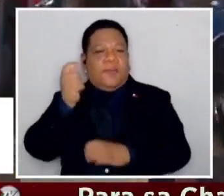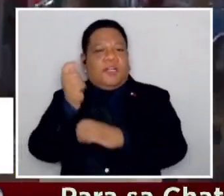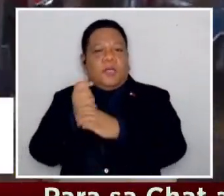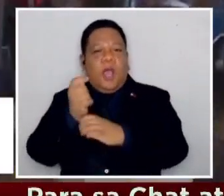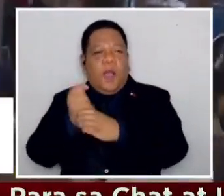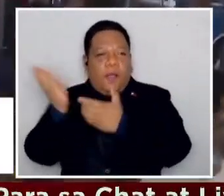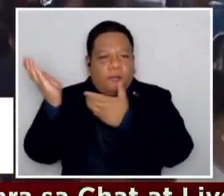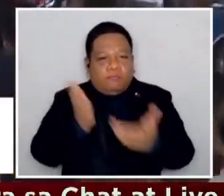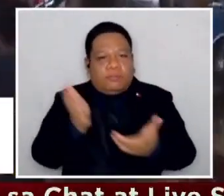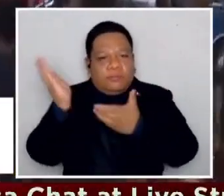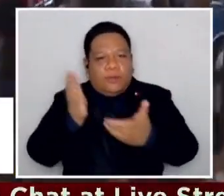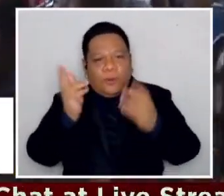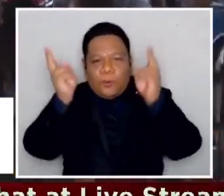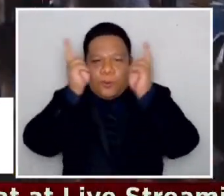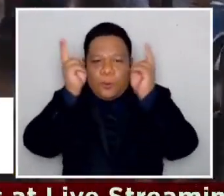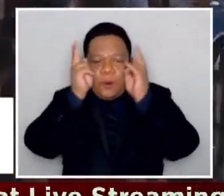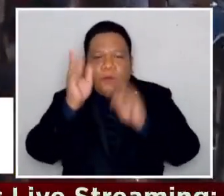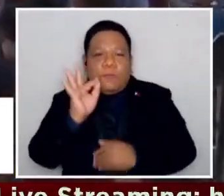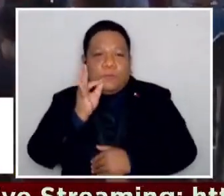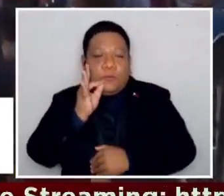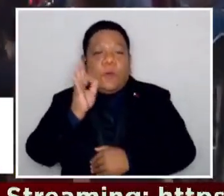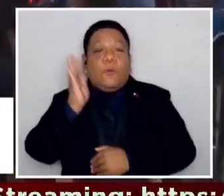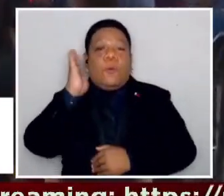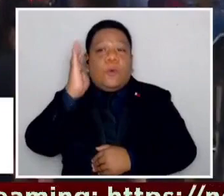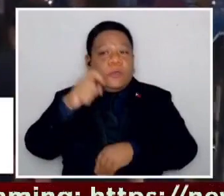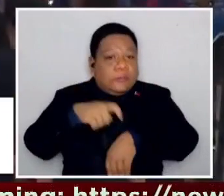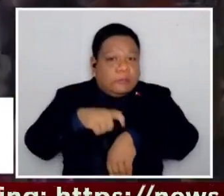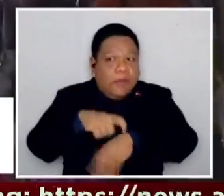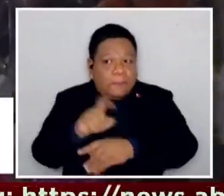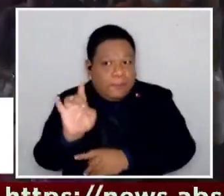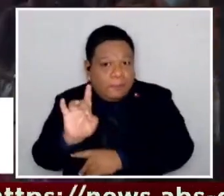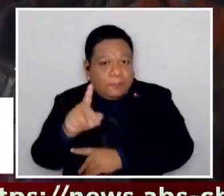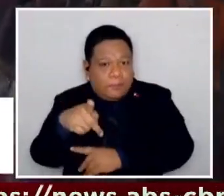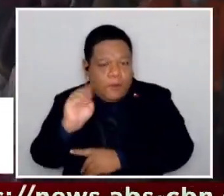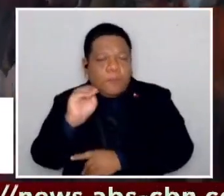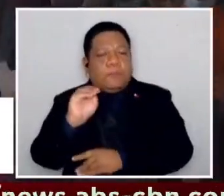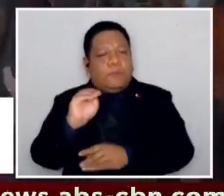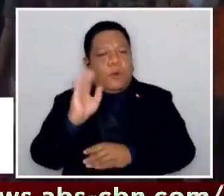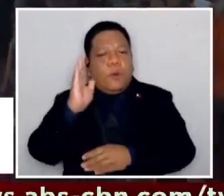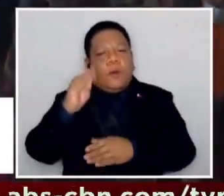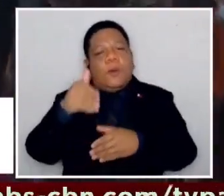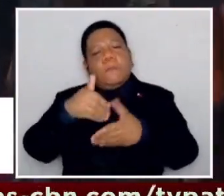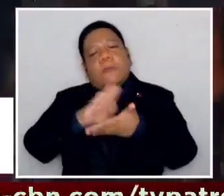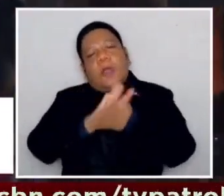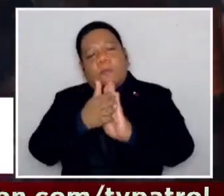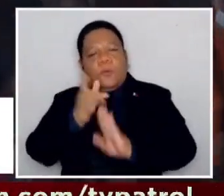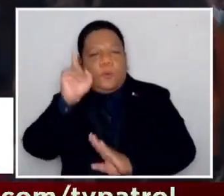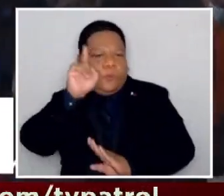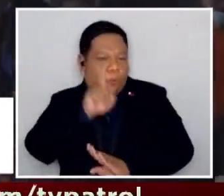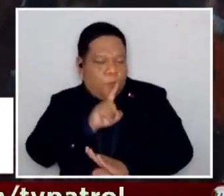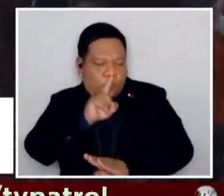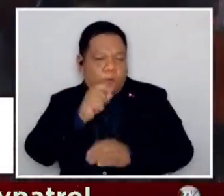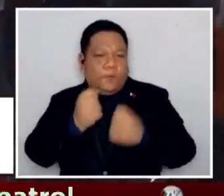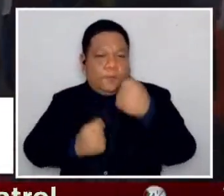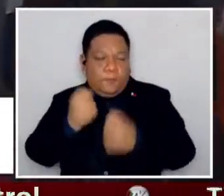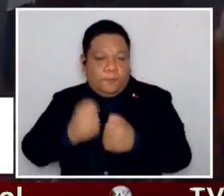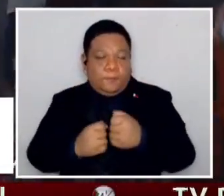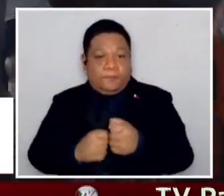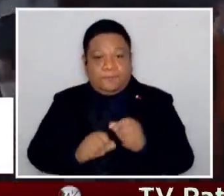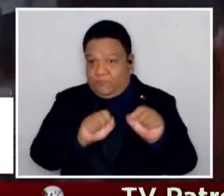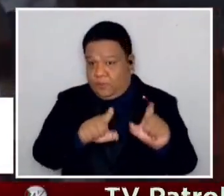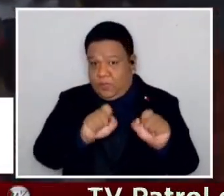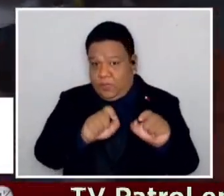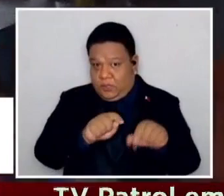at prutas. Pero luluwag din bandang alas 8 ng gabi. Ang mga vendors dito ay pinapayagang pumesto mula alas 6 ng